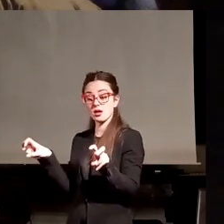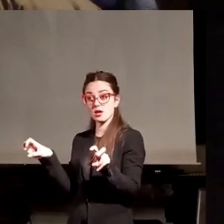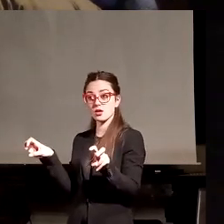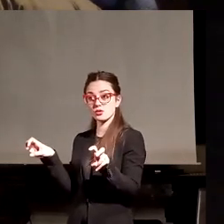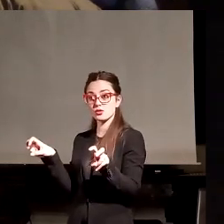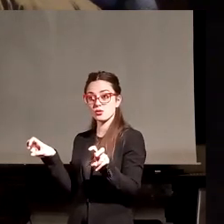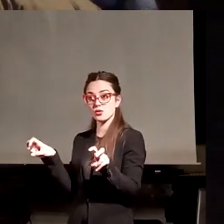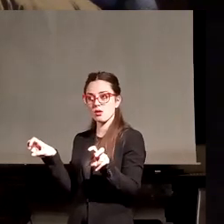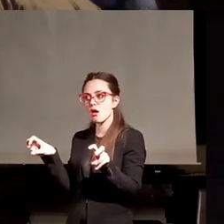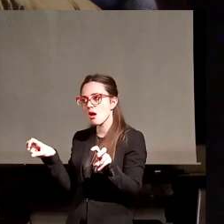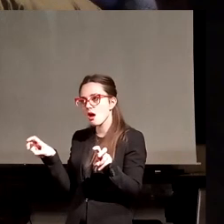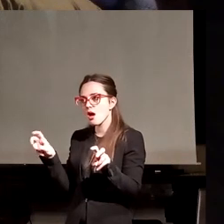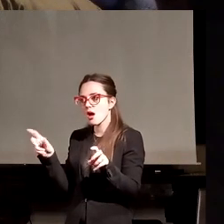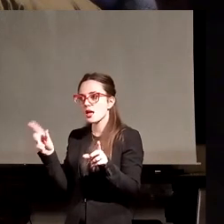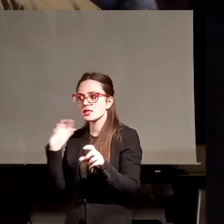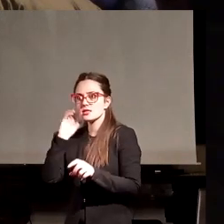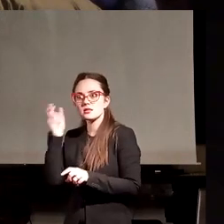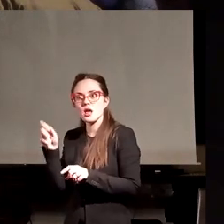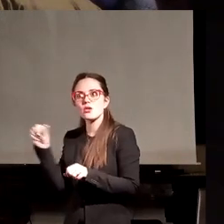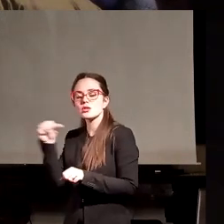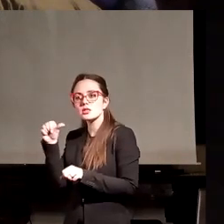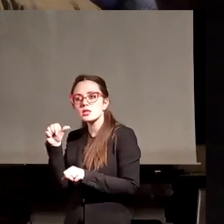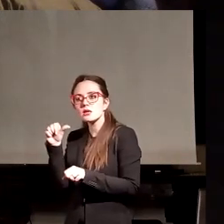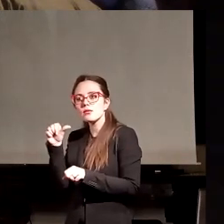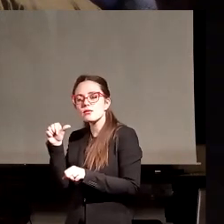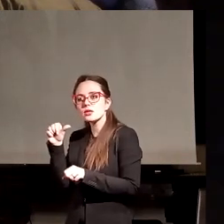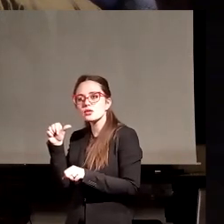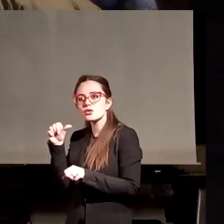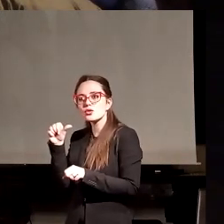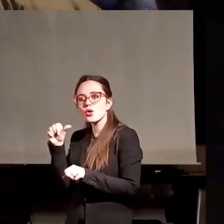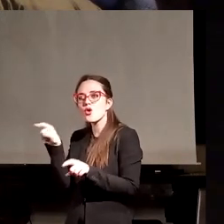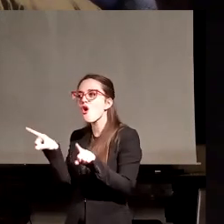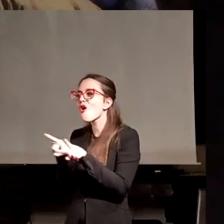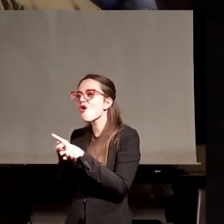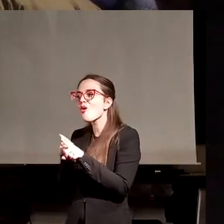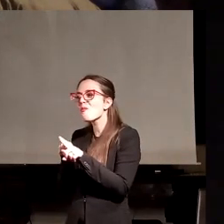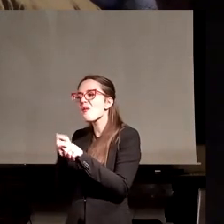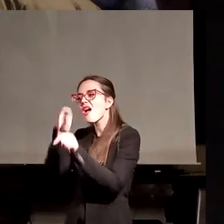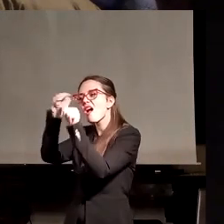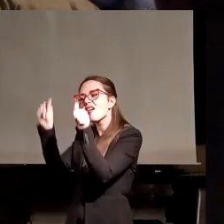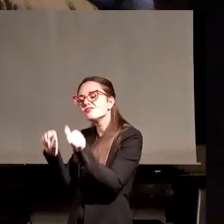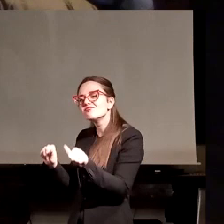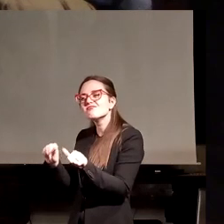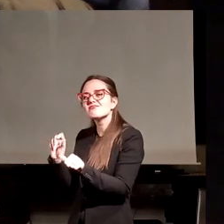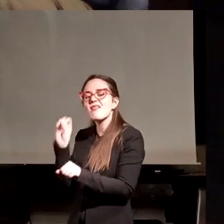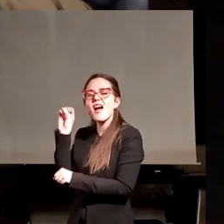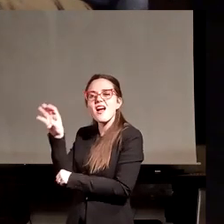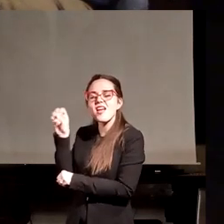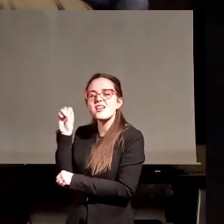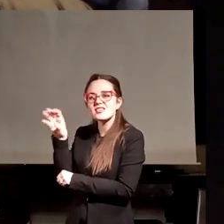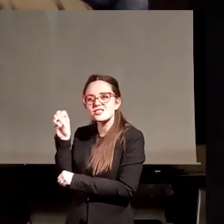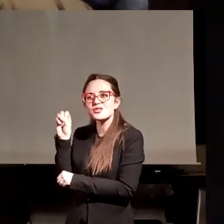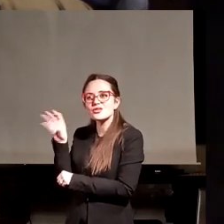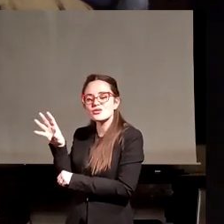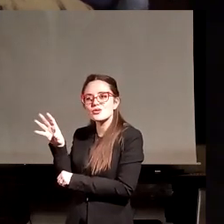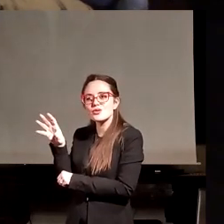spaventoso con questi mesi non venga riconosciuto anche semplicemente un maestro di certi meccanismi perché poi non